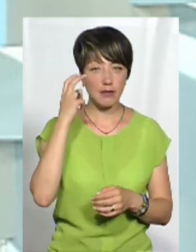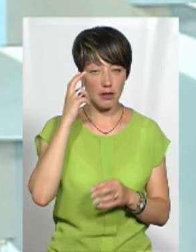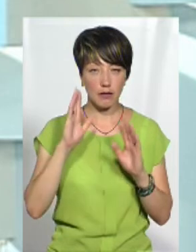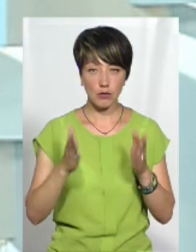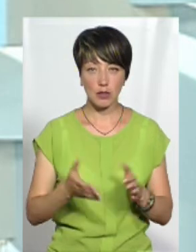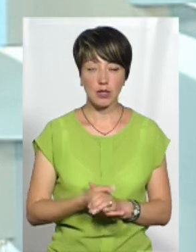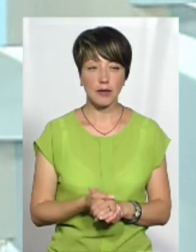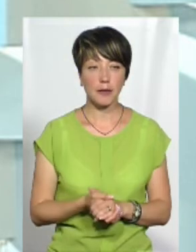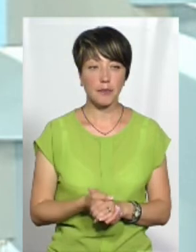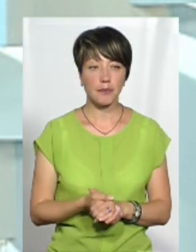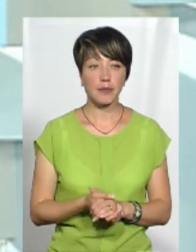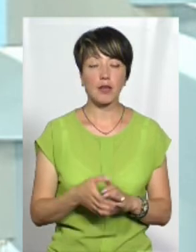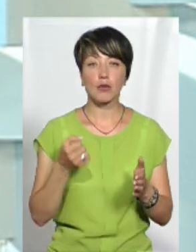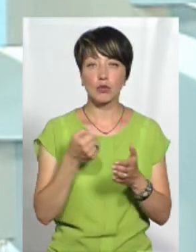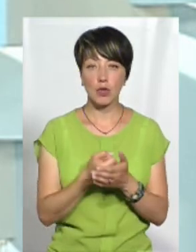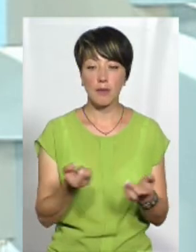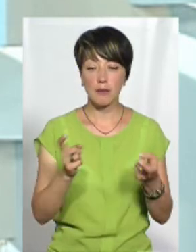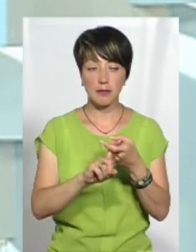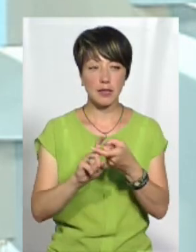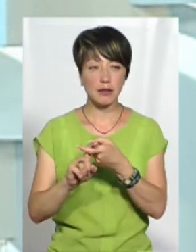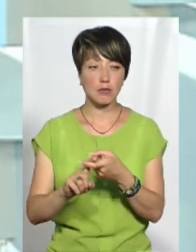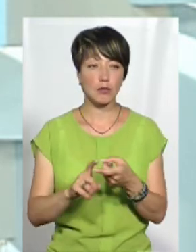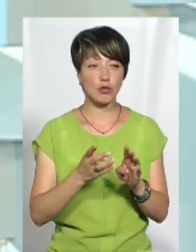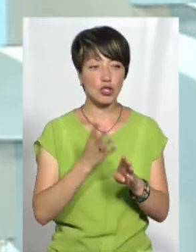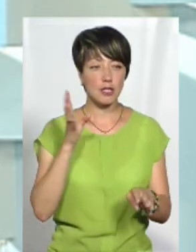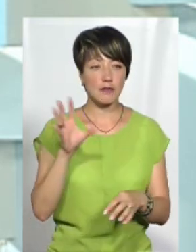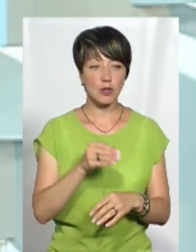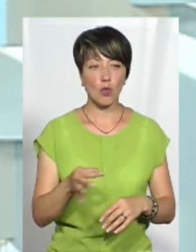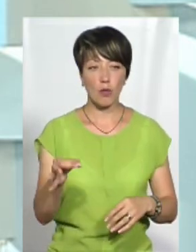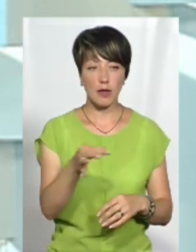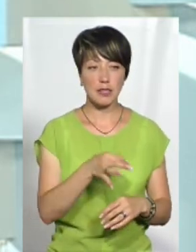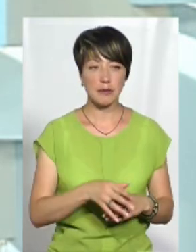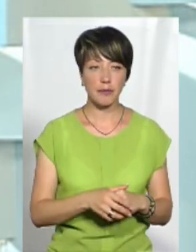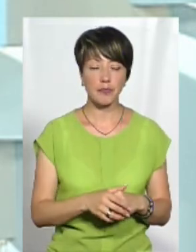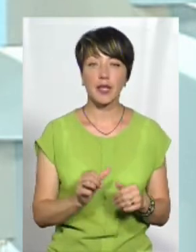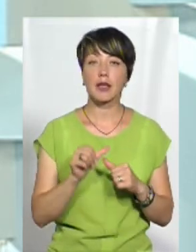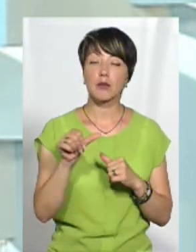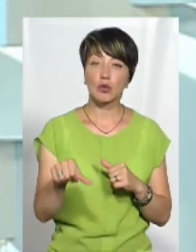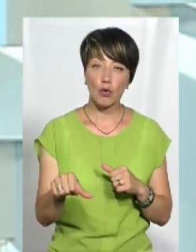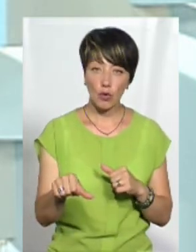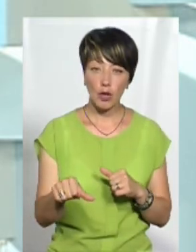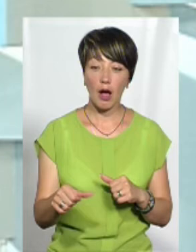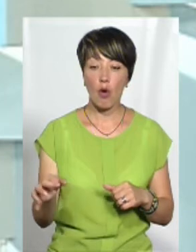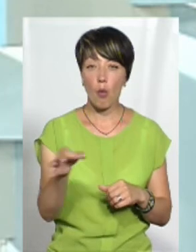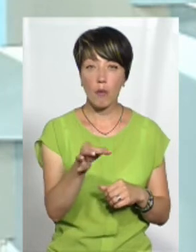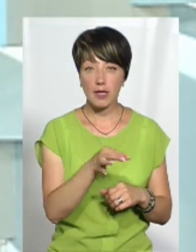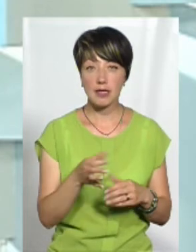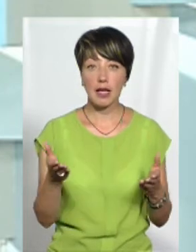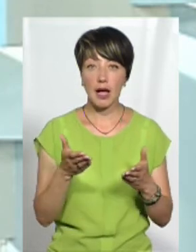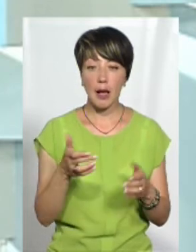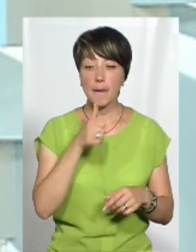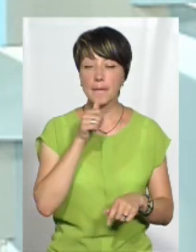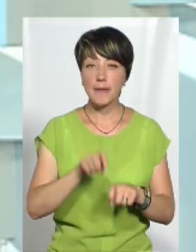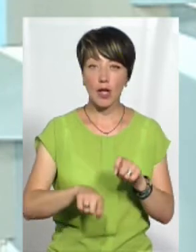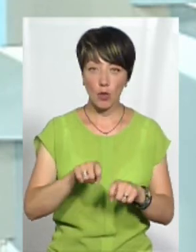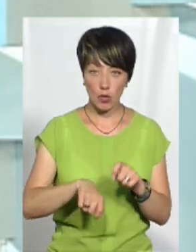буде, вона знаходиться, і до неї будуть підключатись по черзі всі області цими диспетчерськими. Крім того, ті області, які в